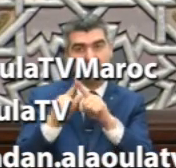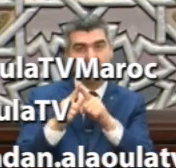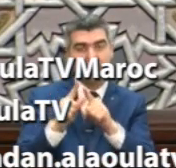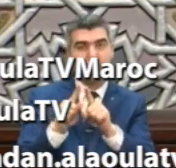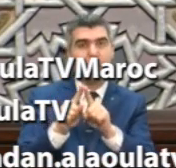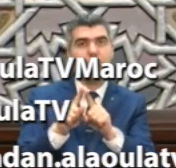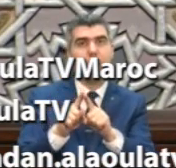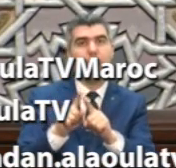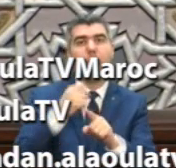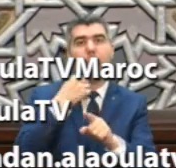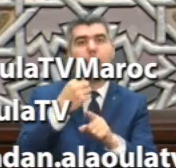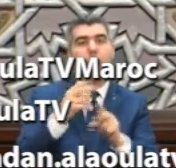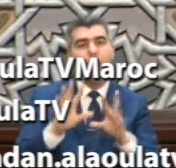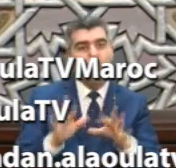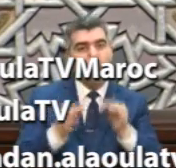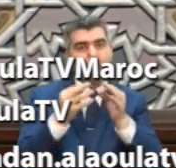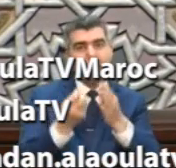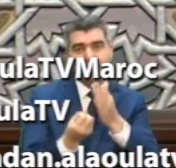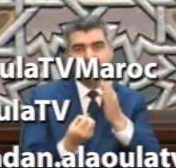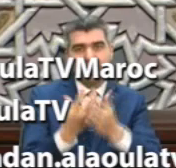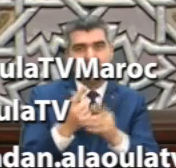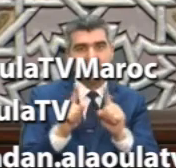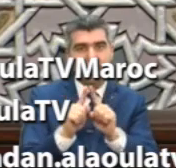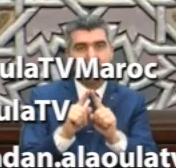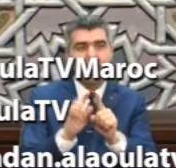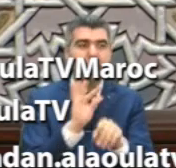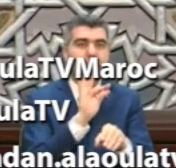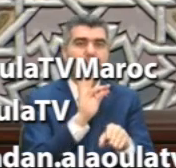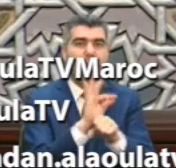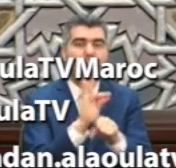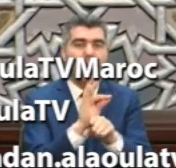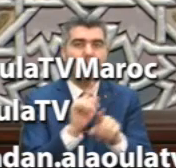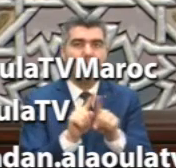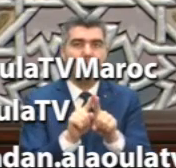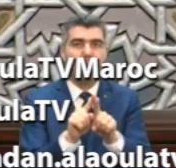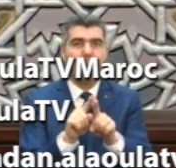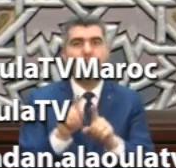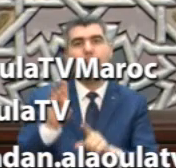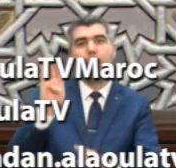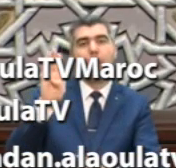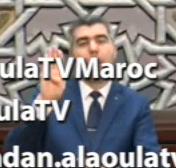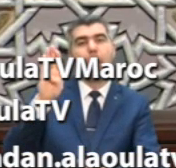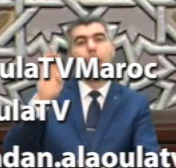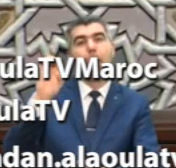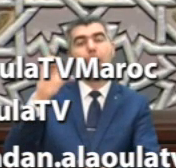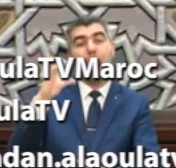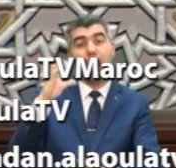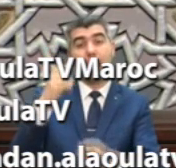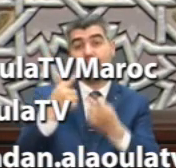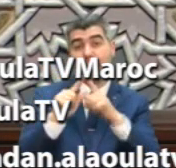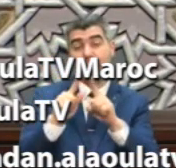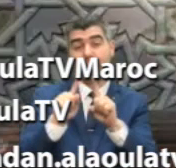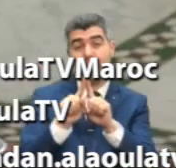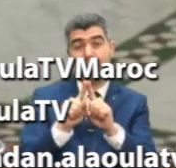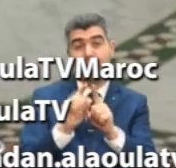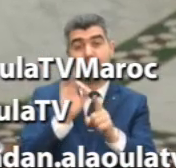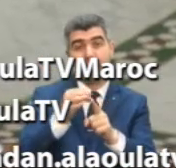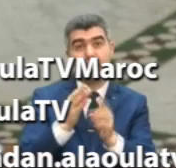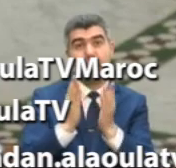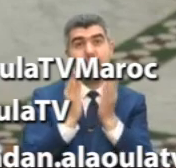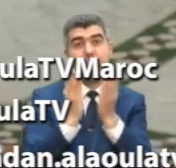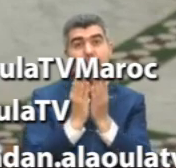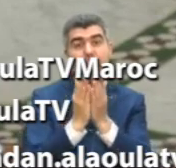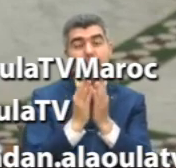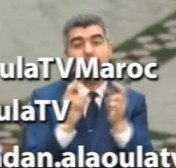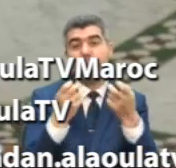البكالوريا المهنية لما لها من مزايا وإيجابيات على نظامنا التعليمي، ونذكر على